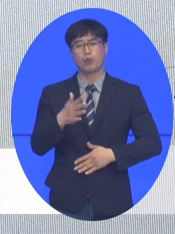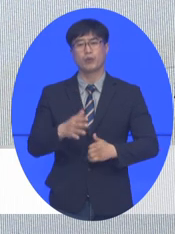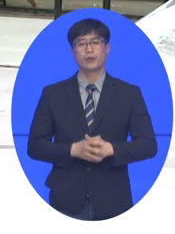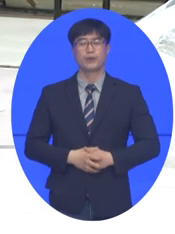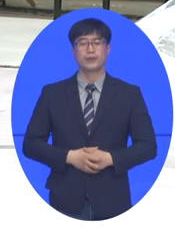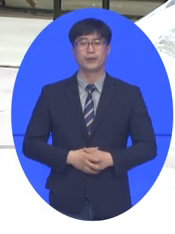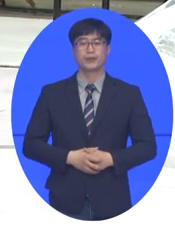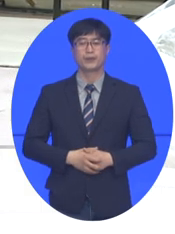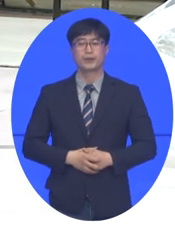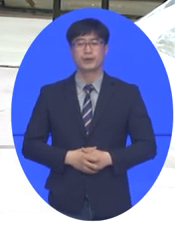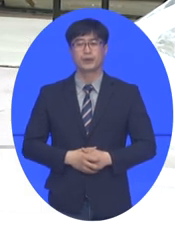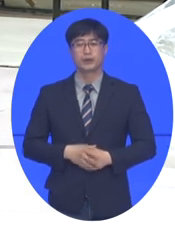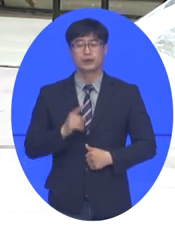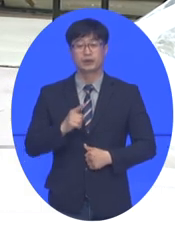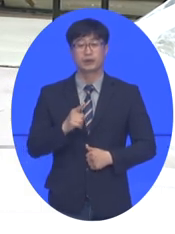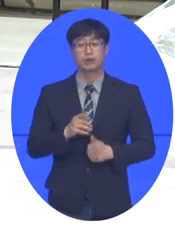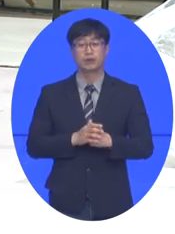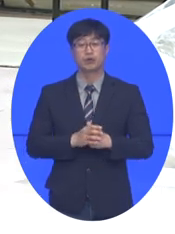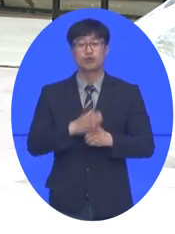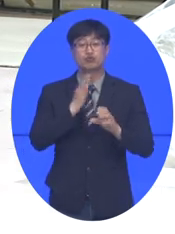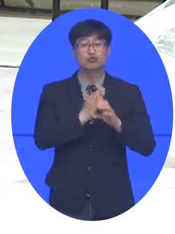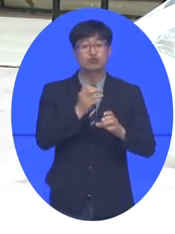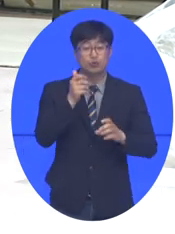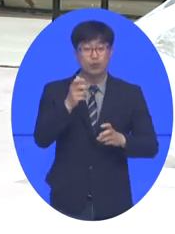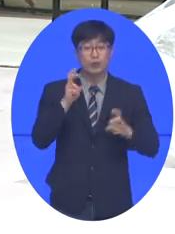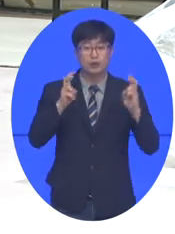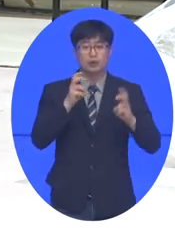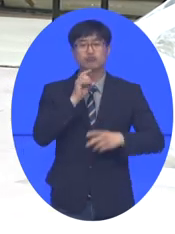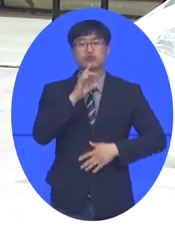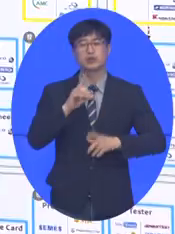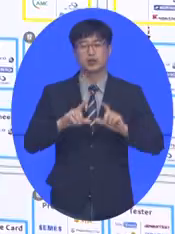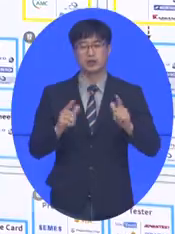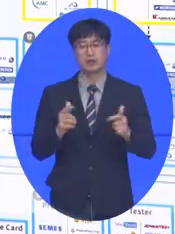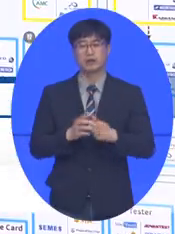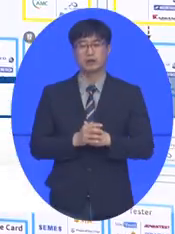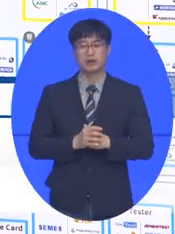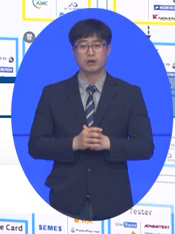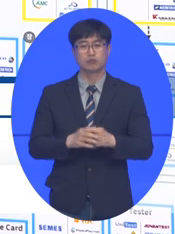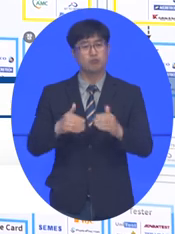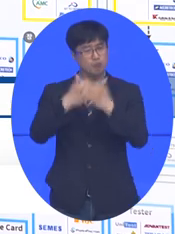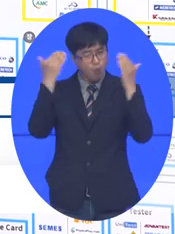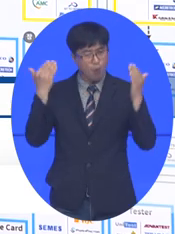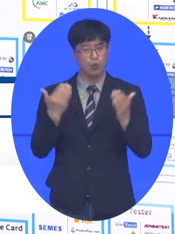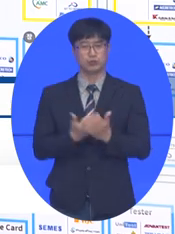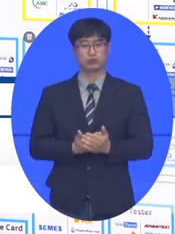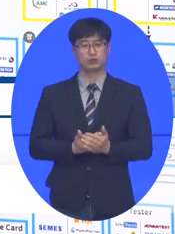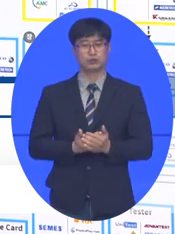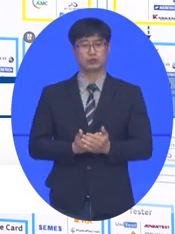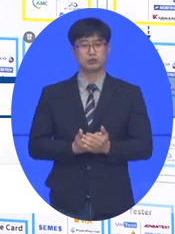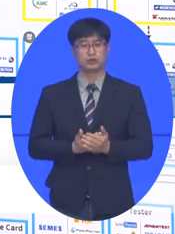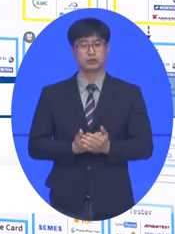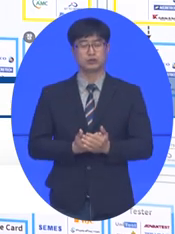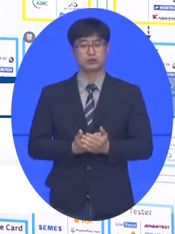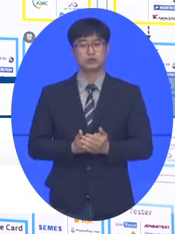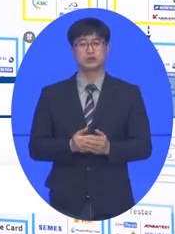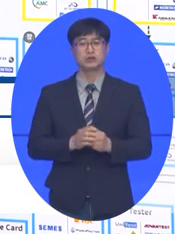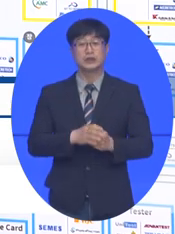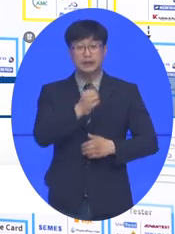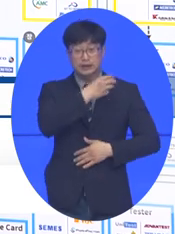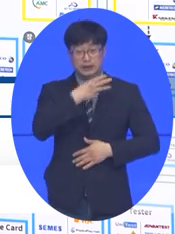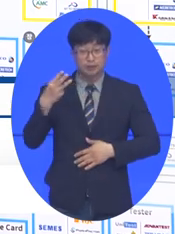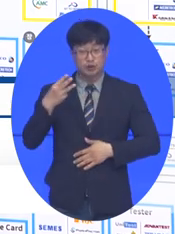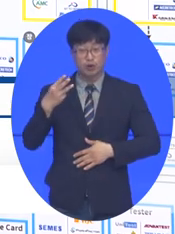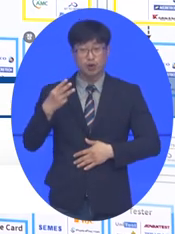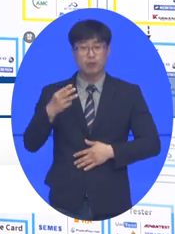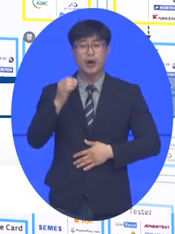때문입니다. 이런 근심은 비단 중소기업뿐만이 아닙니다. 전부입니다. 전부. 우리 그